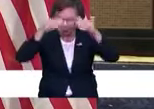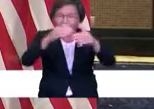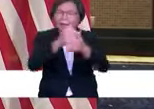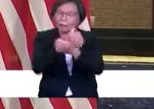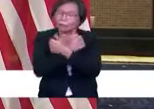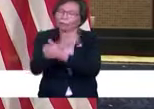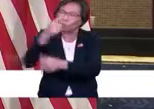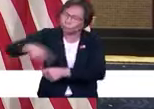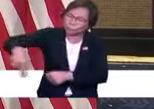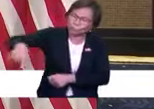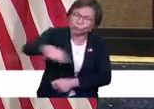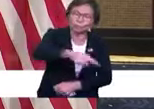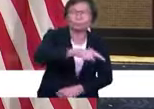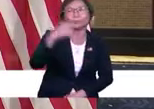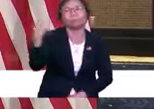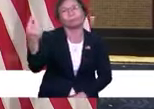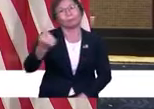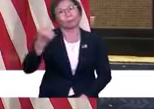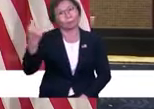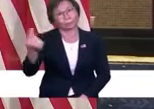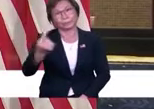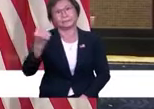always on